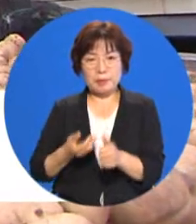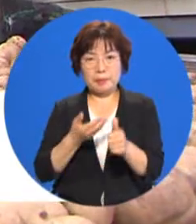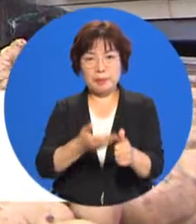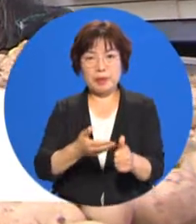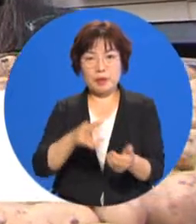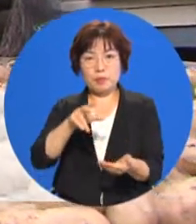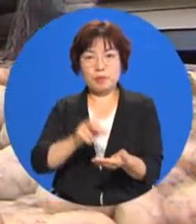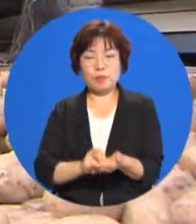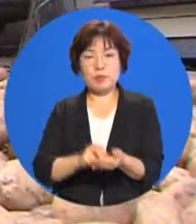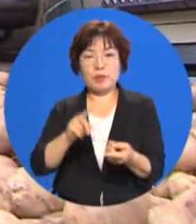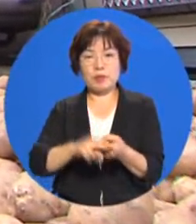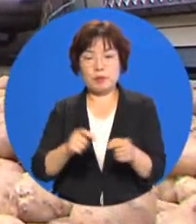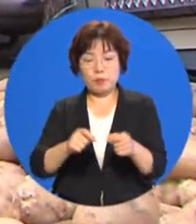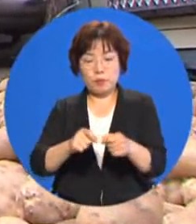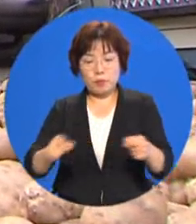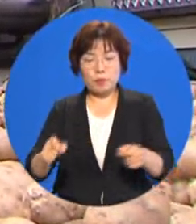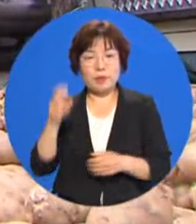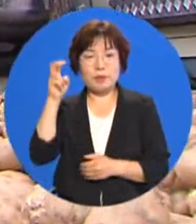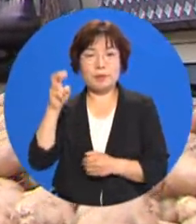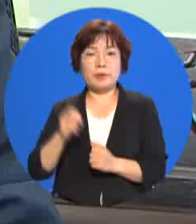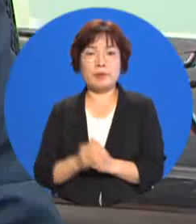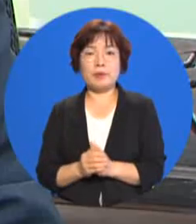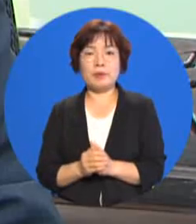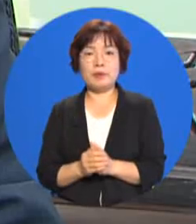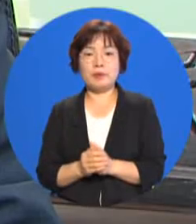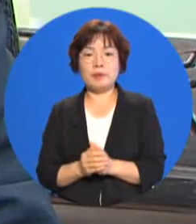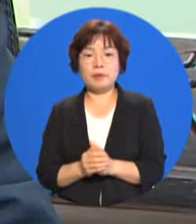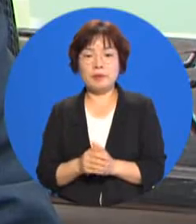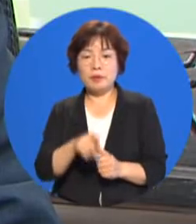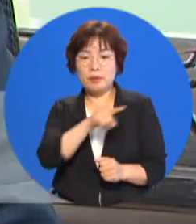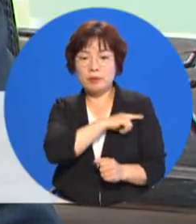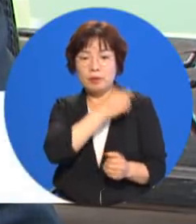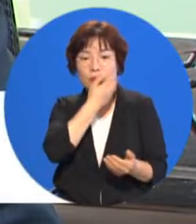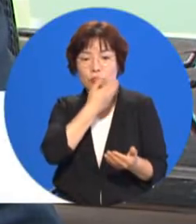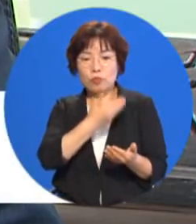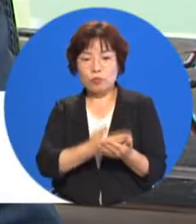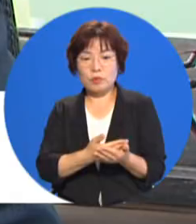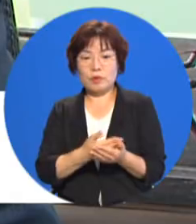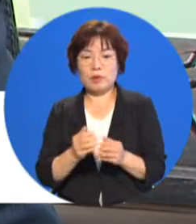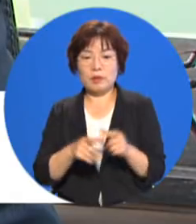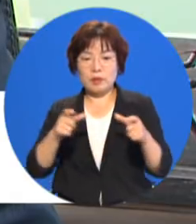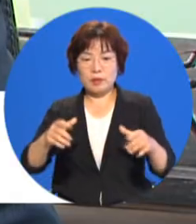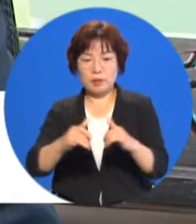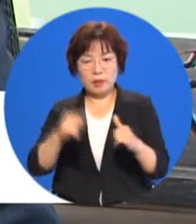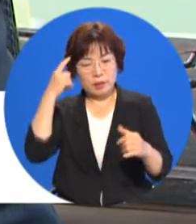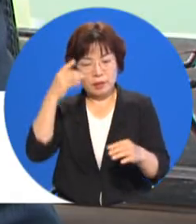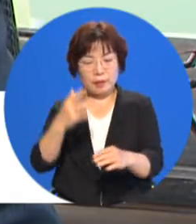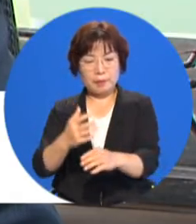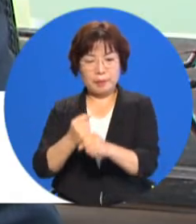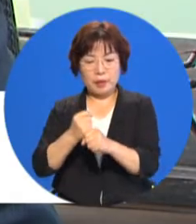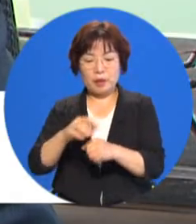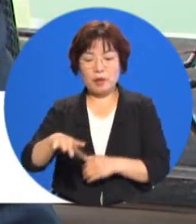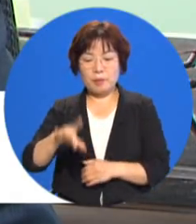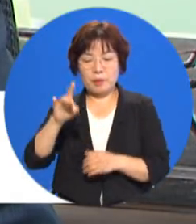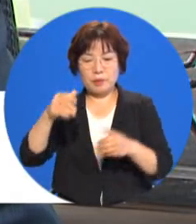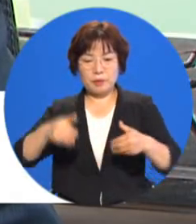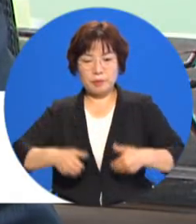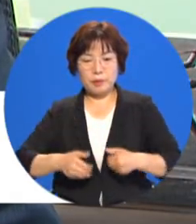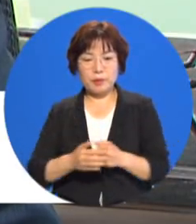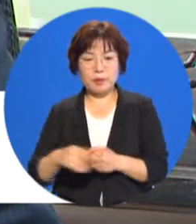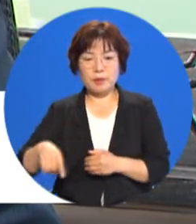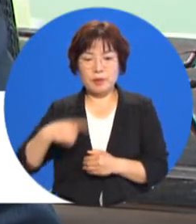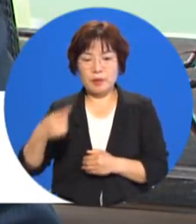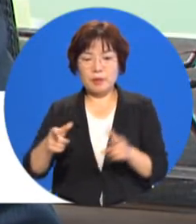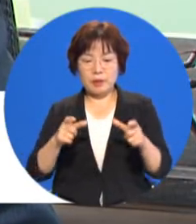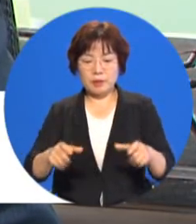이 문제가 장기화할 조짐까지 보이고 있습니다. 가장 중요한 것은 주민들의 의견 수렴이 선행이 되어야 되고